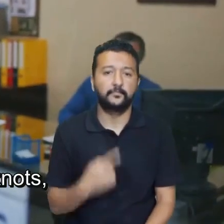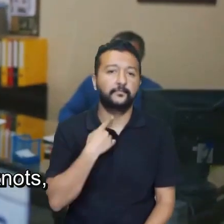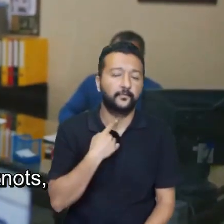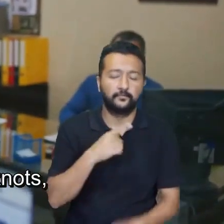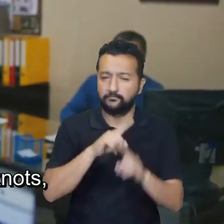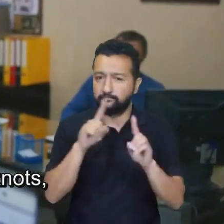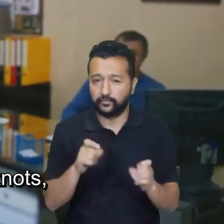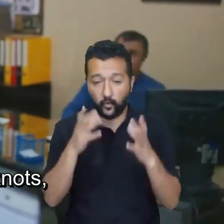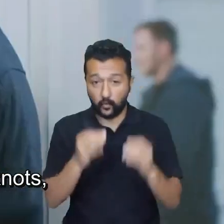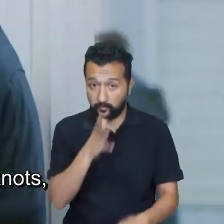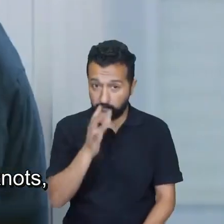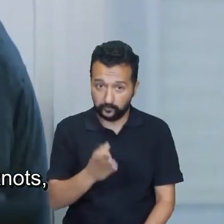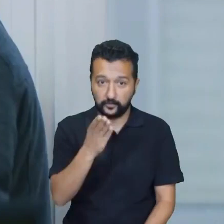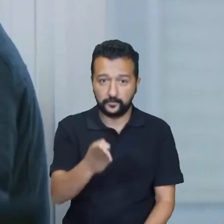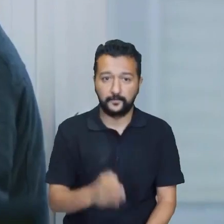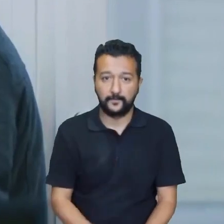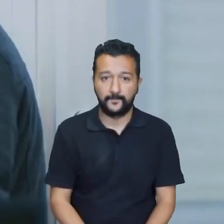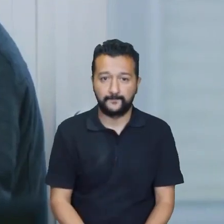Boğazım düğümleniyordu biliyor musun?